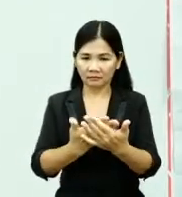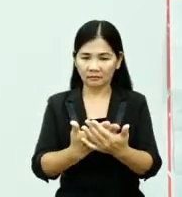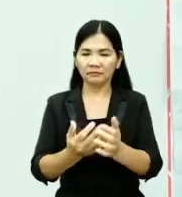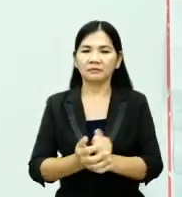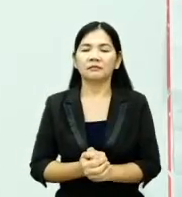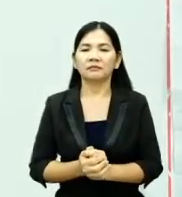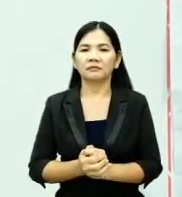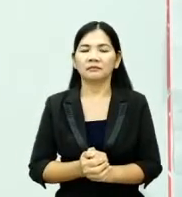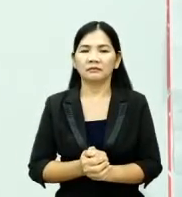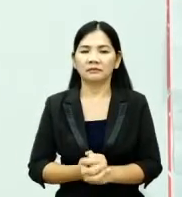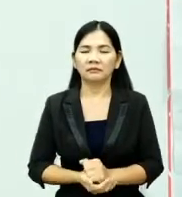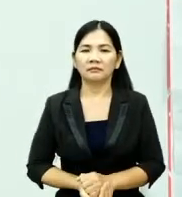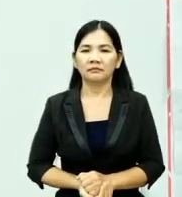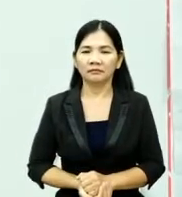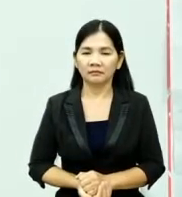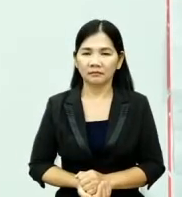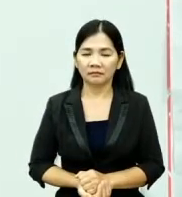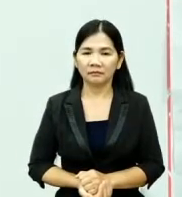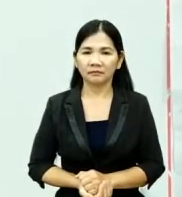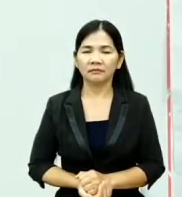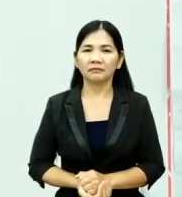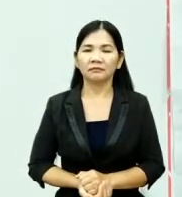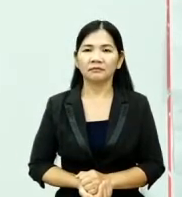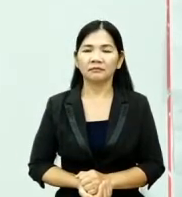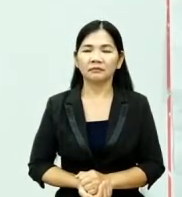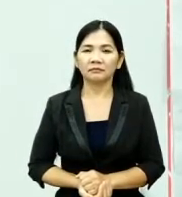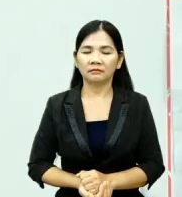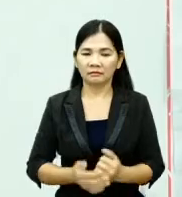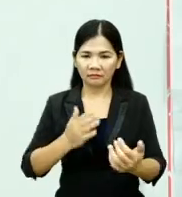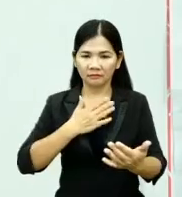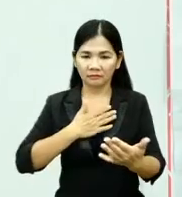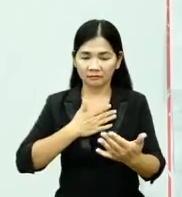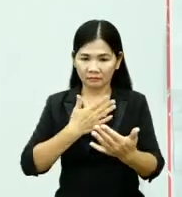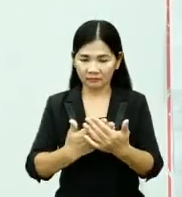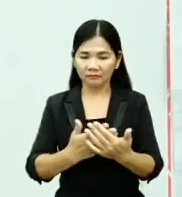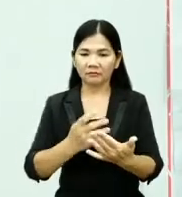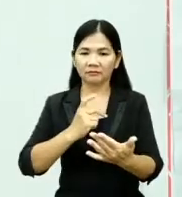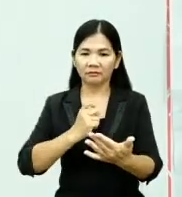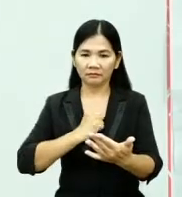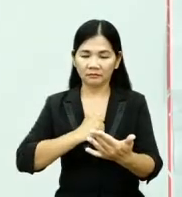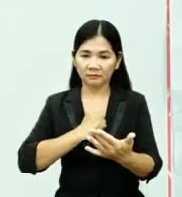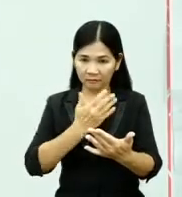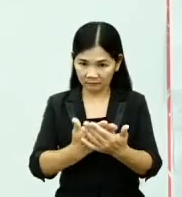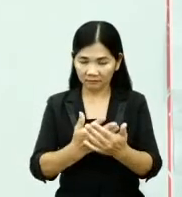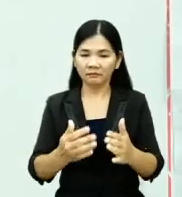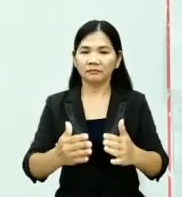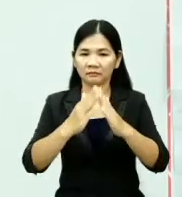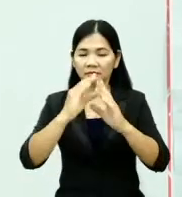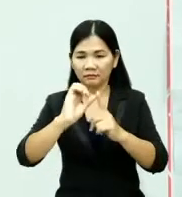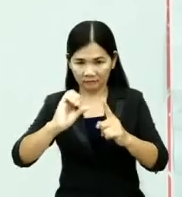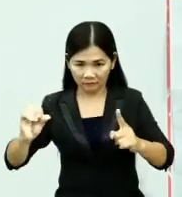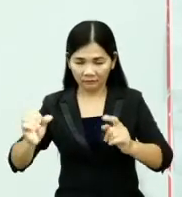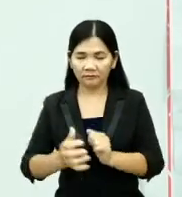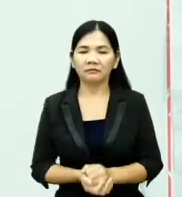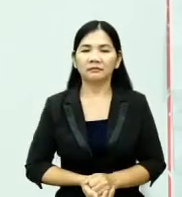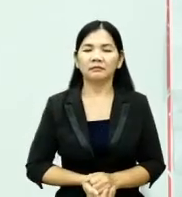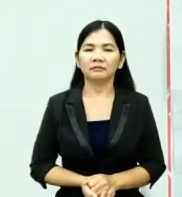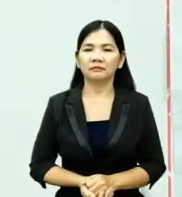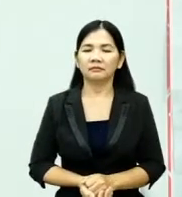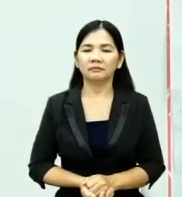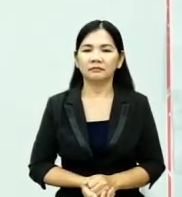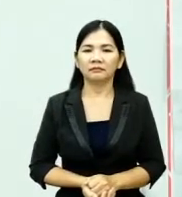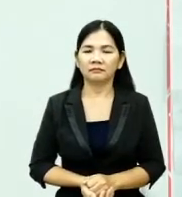song cồn chà chắc nè kêu nâng dọc bị tập sân nông nít tới bằng cá chỉ là bài con sẽ đặt thành ở khnì á đấy nè kêu bằng cá chỉ là bài